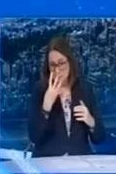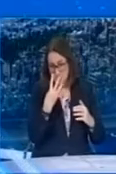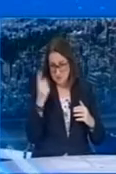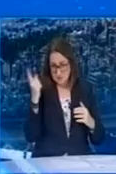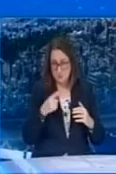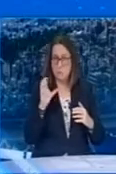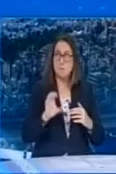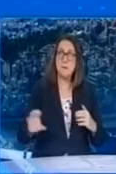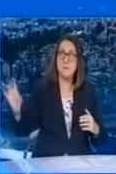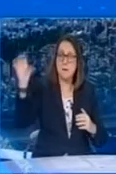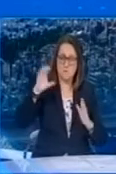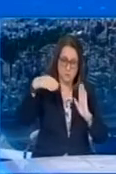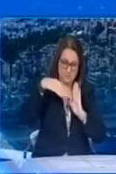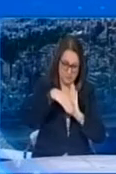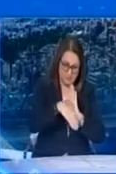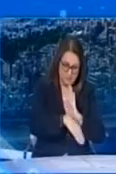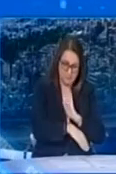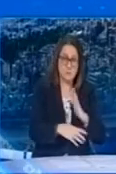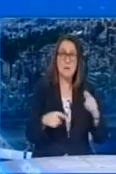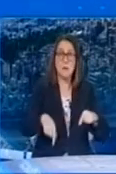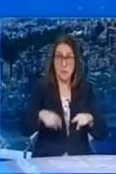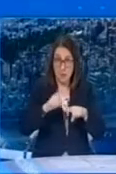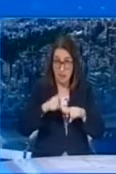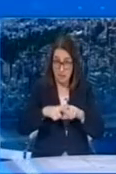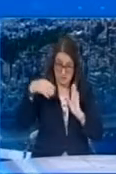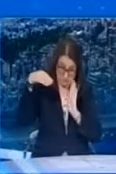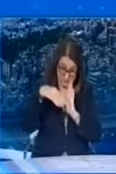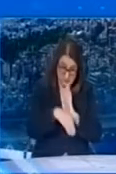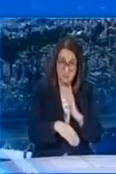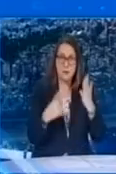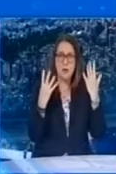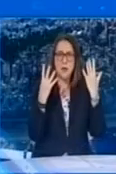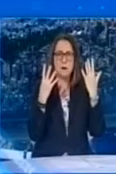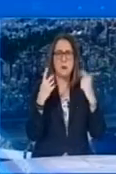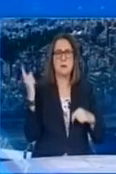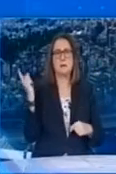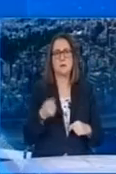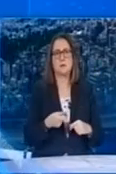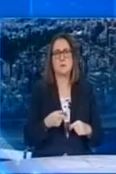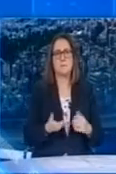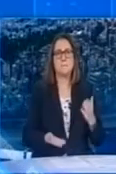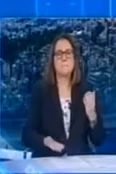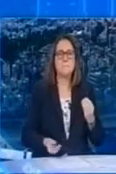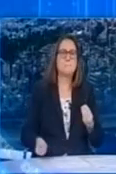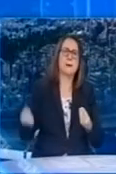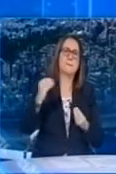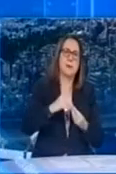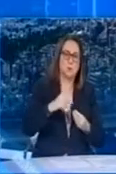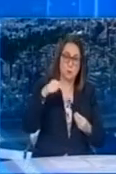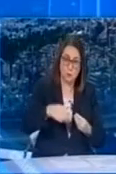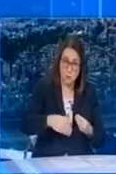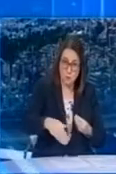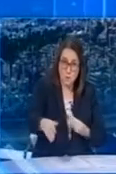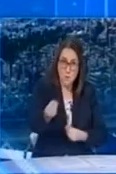για την Ευρωπαϊκή Ένωση, στο 9% για την Ελλάδα. Και αυτό χωρίς να λαμβάνεται υπόψη το νέο lockdown που θα ξεκινήσει από